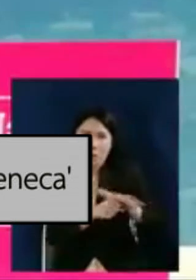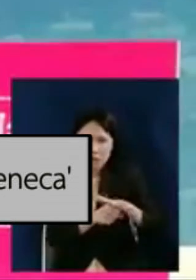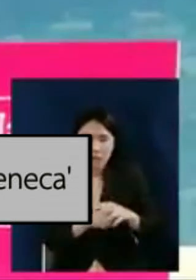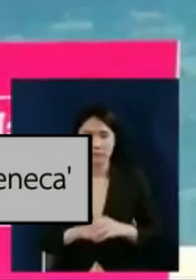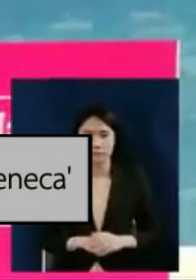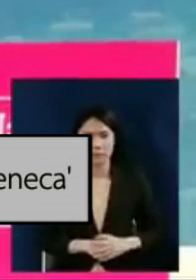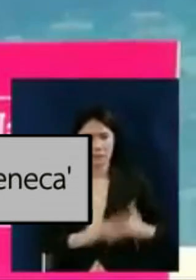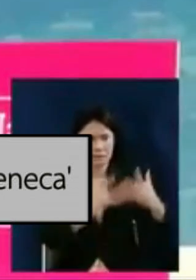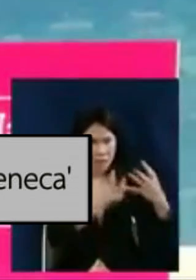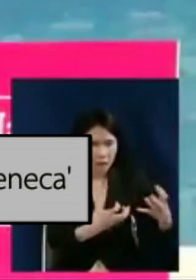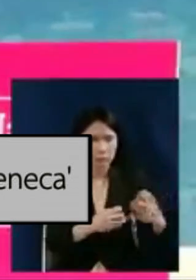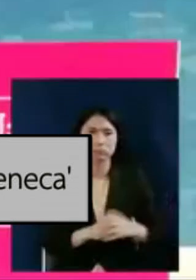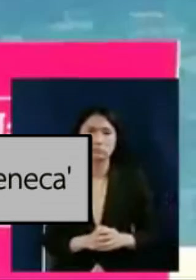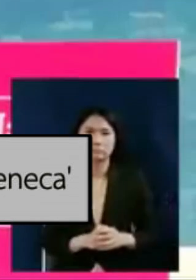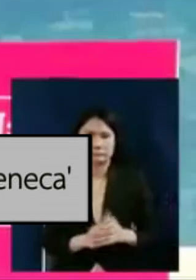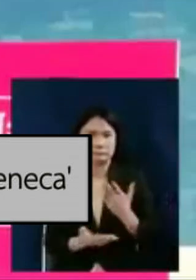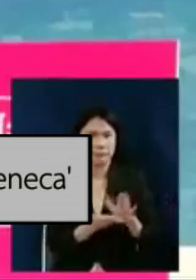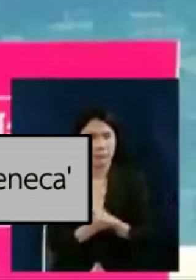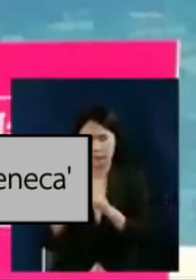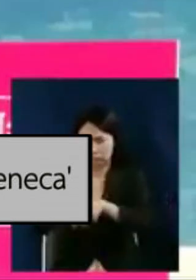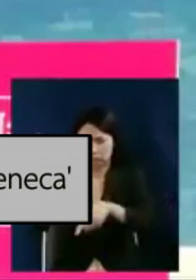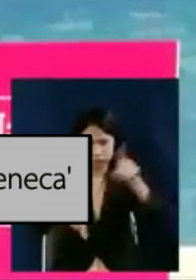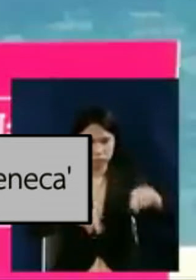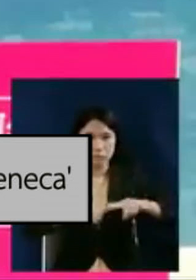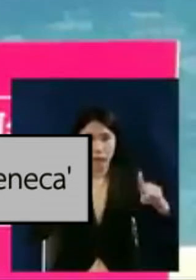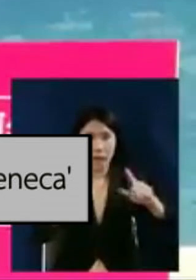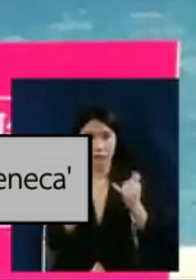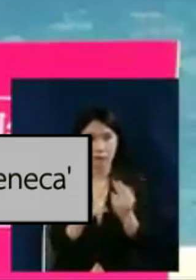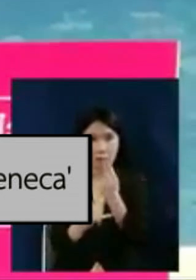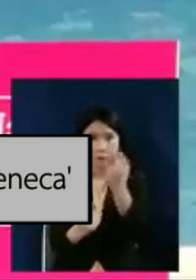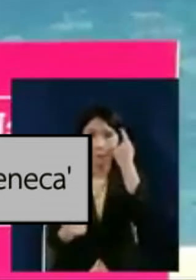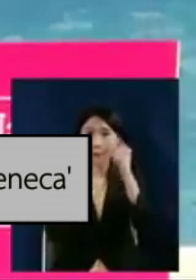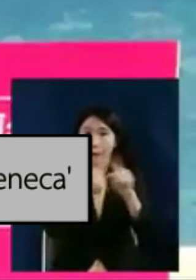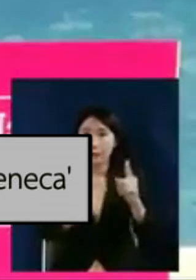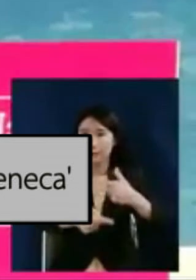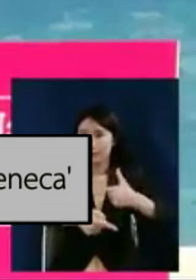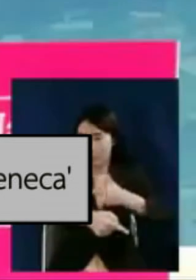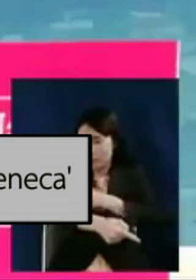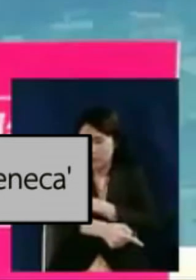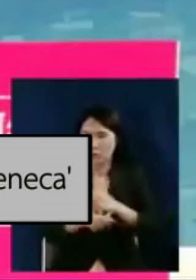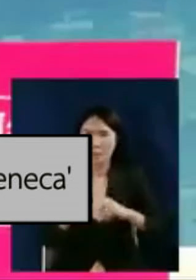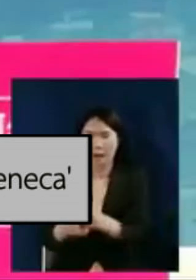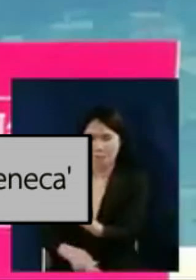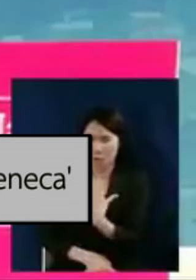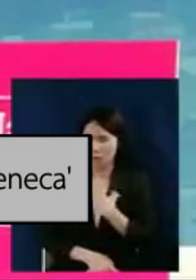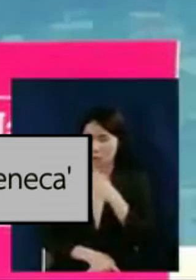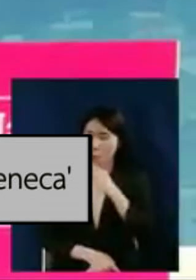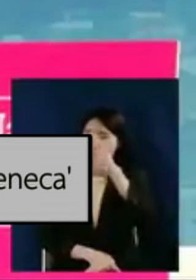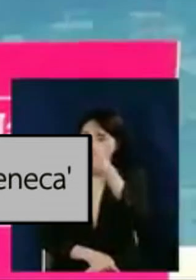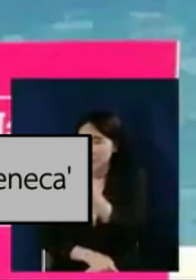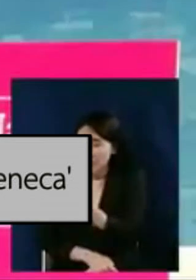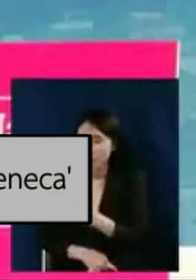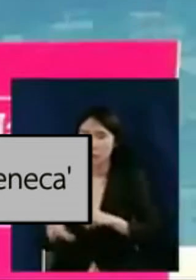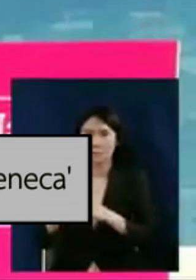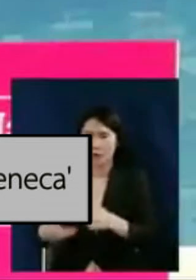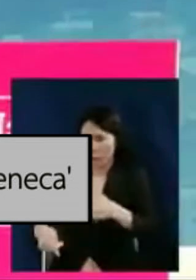สื่อแต่ละครั้งมันก็เหนื่อยนะช้ารอบ 2อีกเมื่อคืนเหมือนส่งต้องเป็นอีกแล้วก็กลับมาอีกนะนัดอันนี้ก็ยกตัวอย่าง